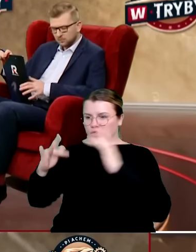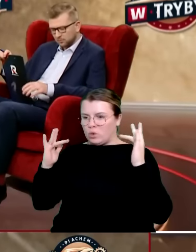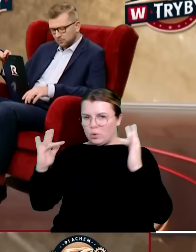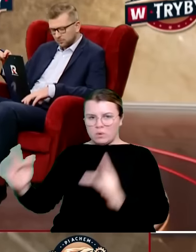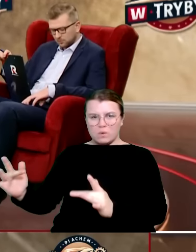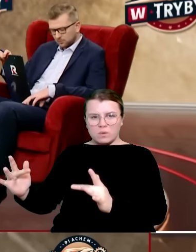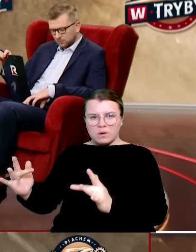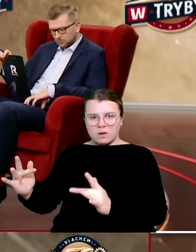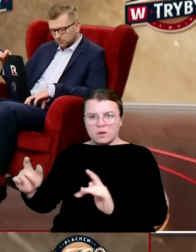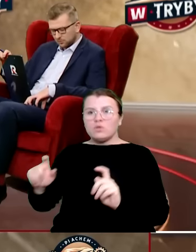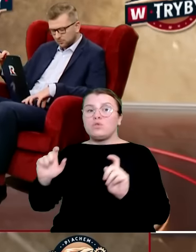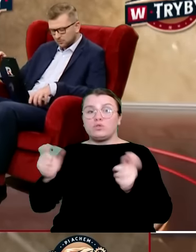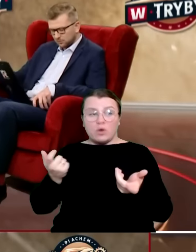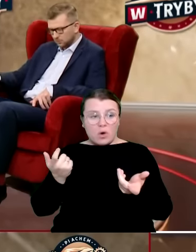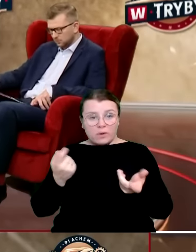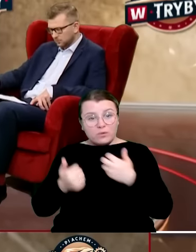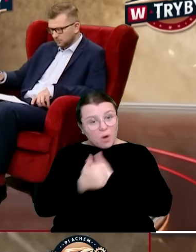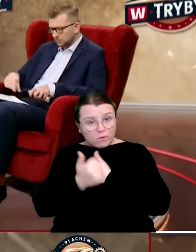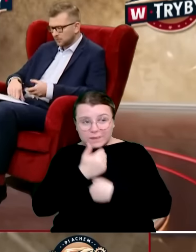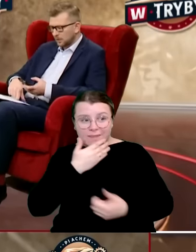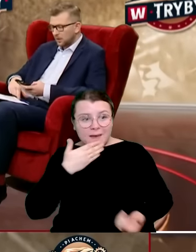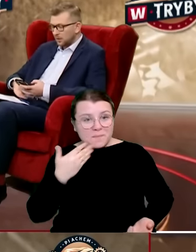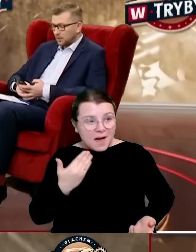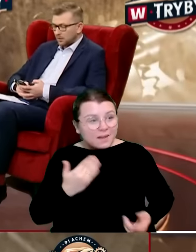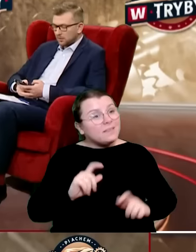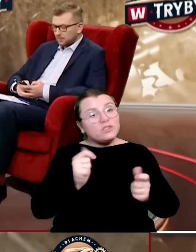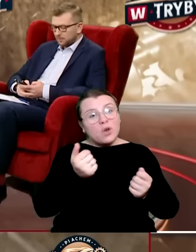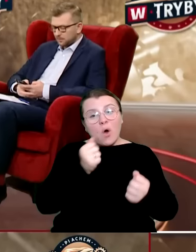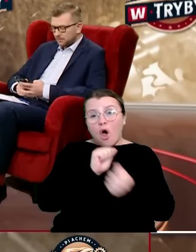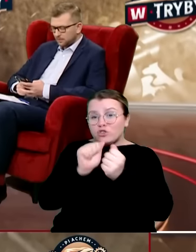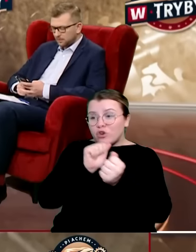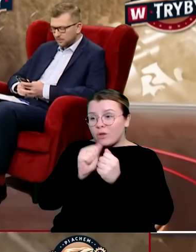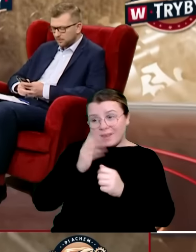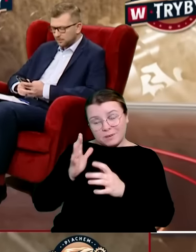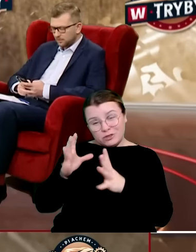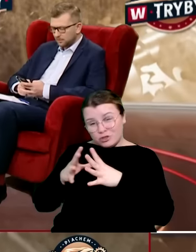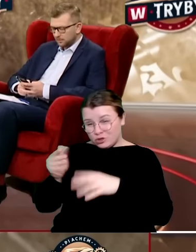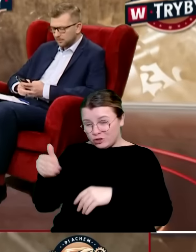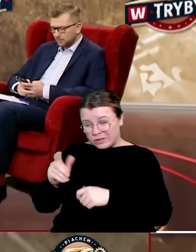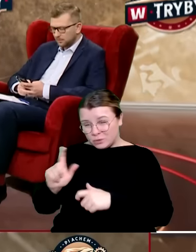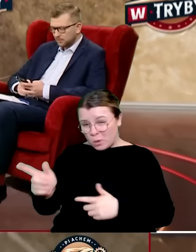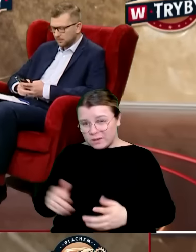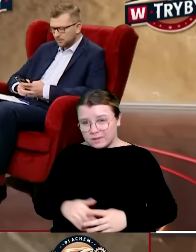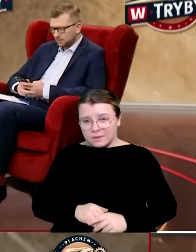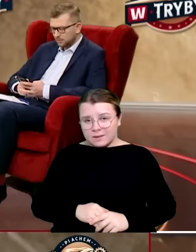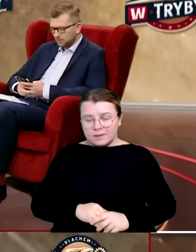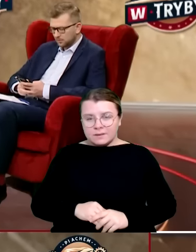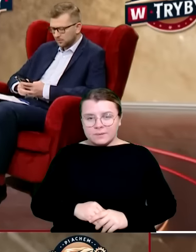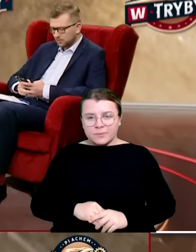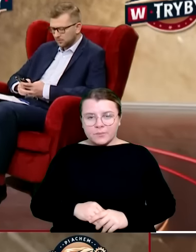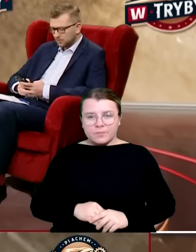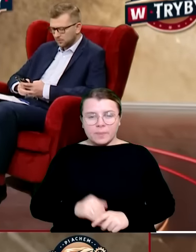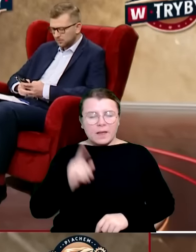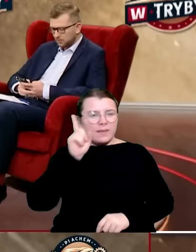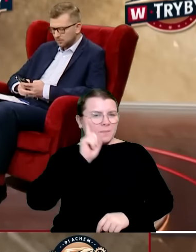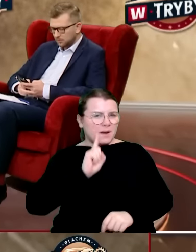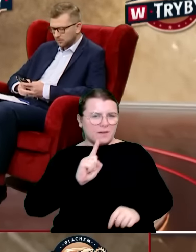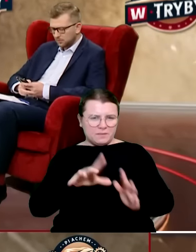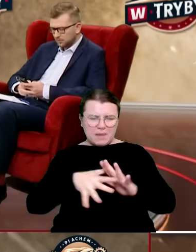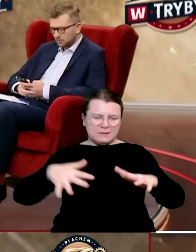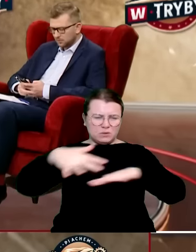zostaną, ewentualnie dostaną po 10 000 zł. Tylko tam poszkodowana, jest cała okolica. Ja